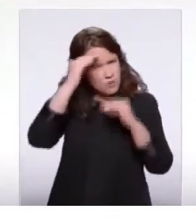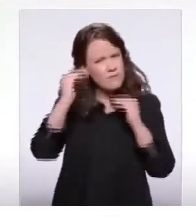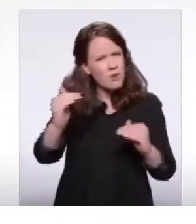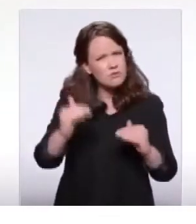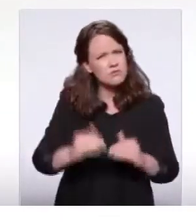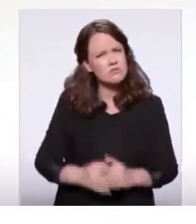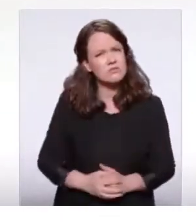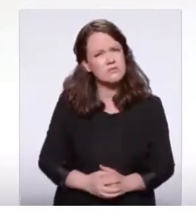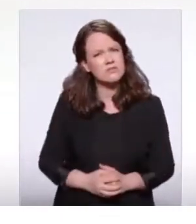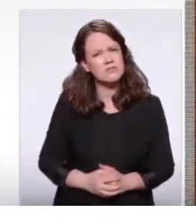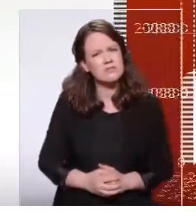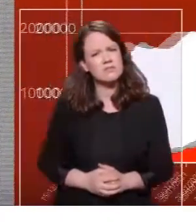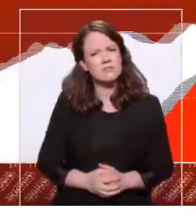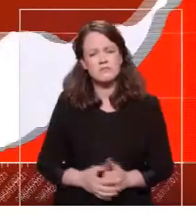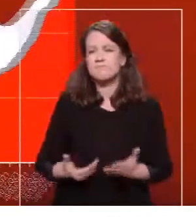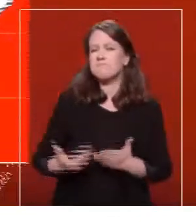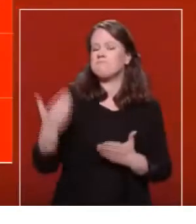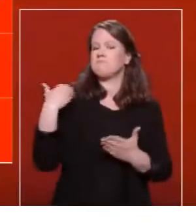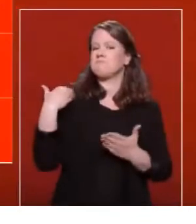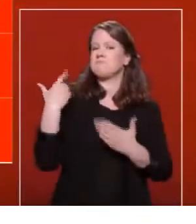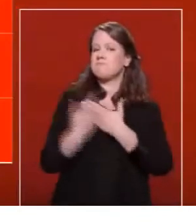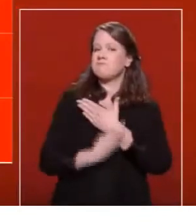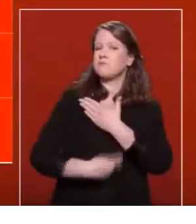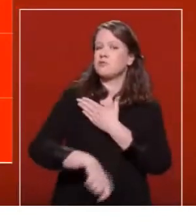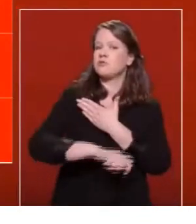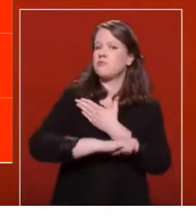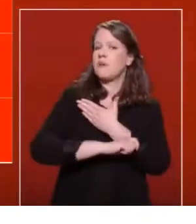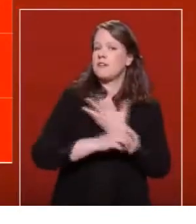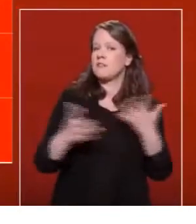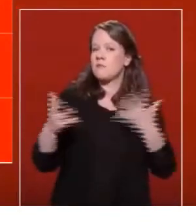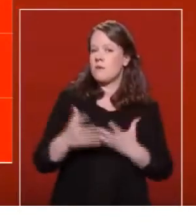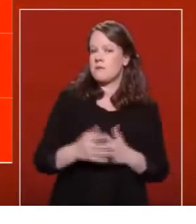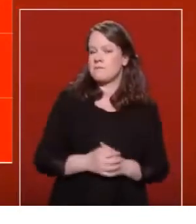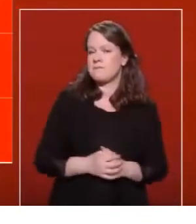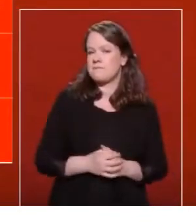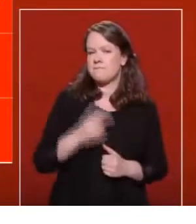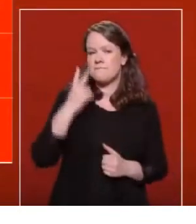Ces dernières semaines, nous faisons face à une nouvelle donne.